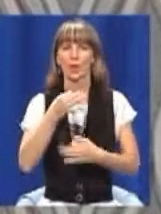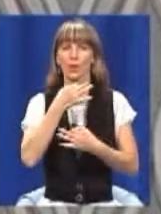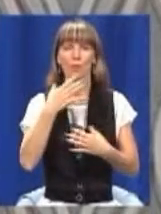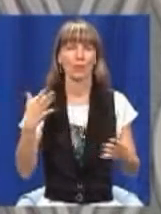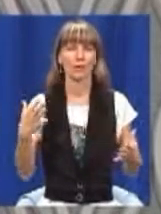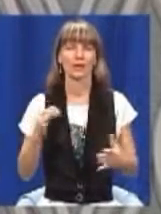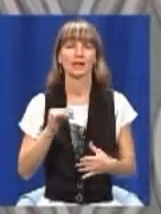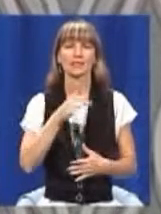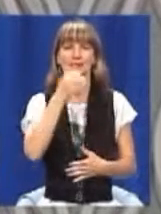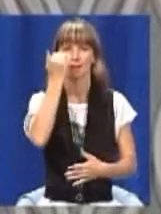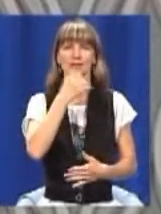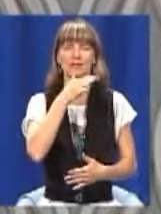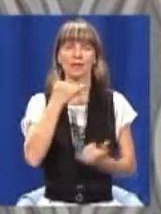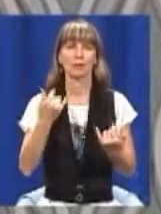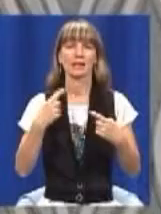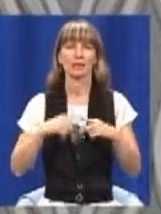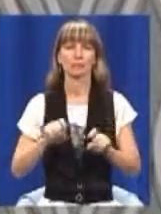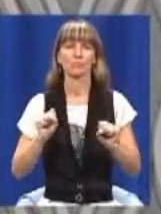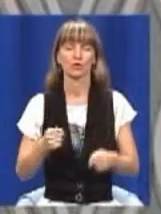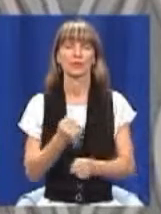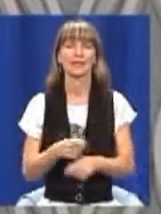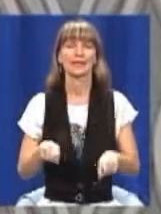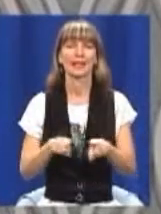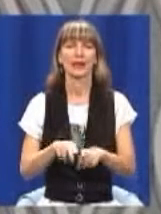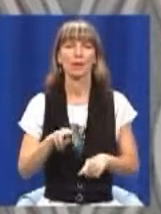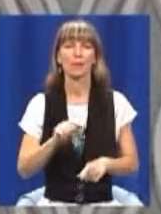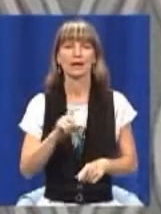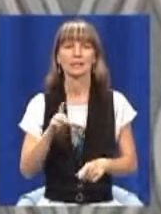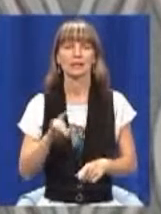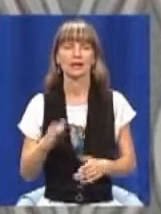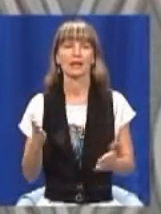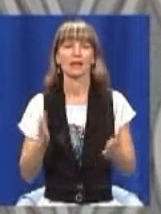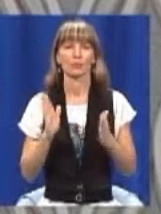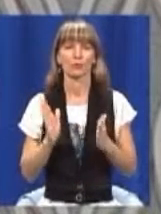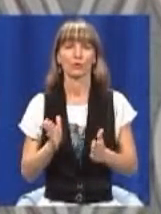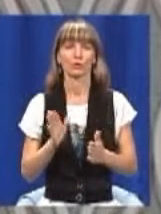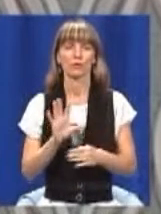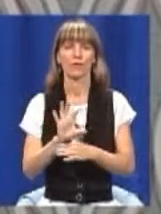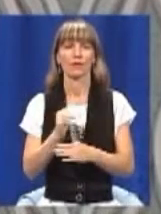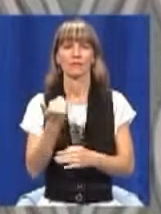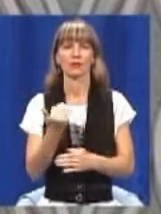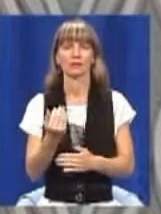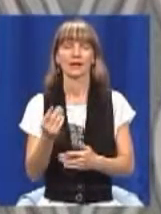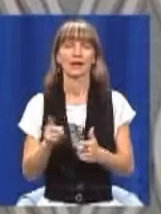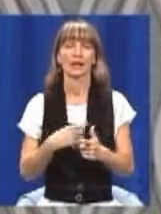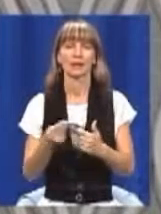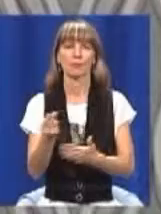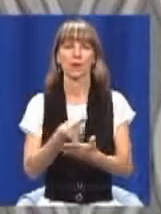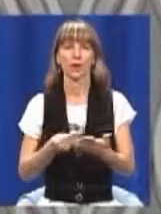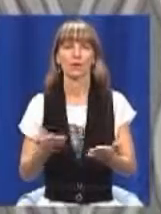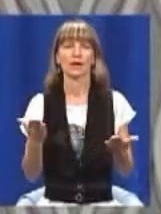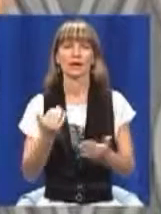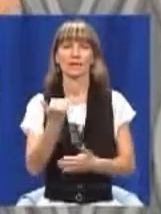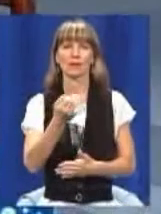і завдяки сучасним технологіям можна навіть виготовляти такі пазли, на яких буде зображена певна фотографія або певний малюнок, який вам